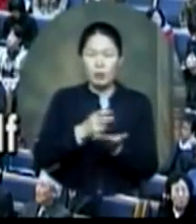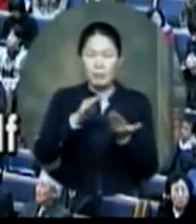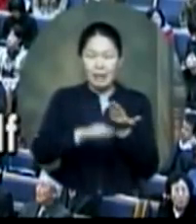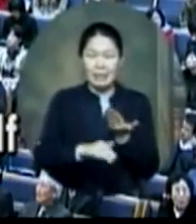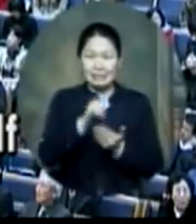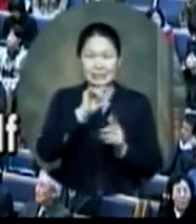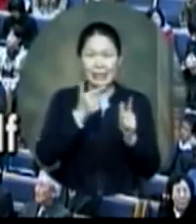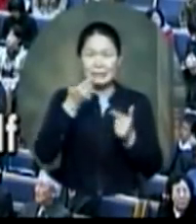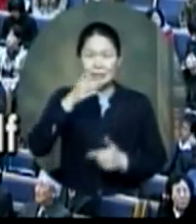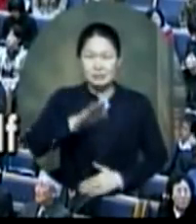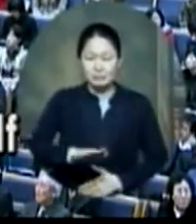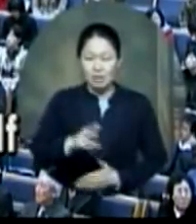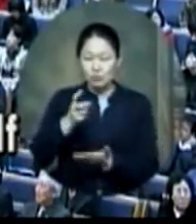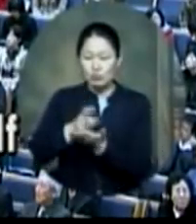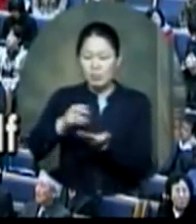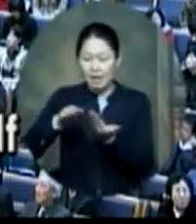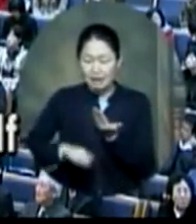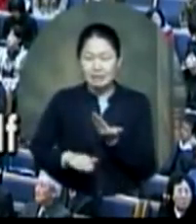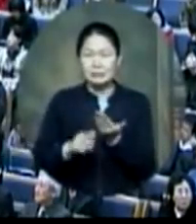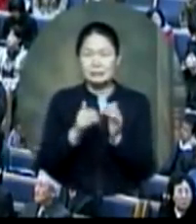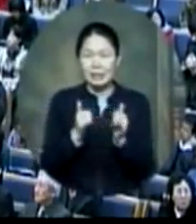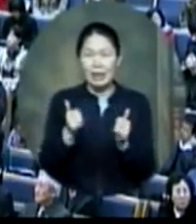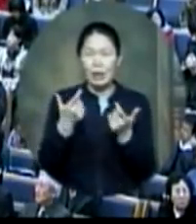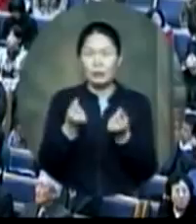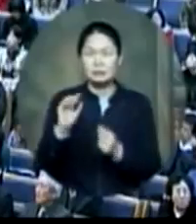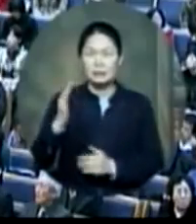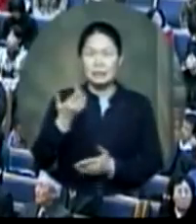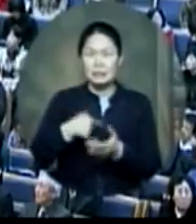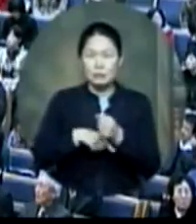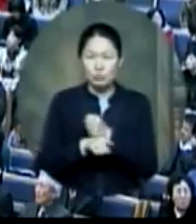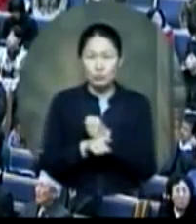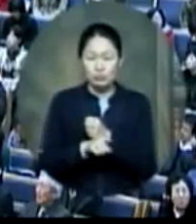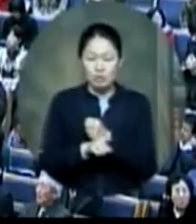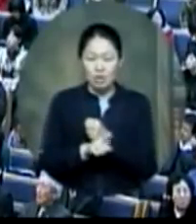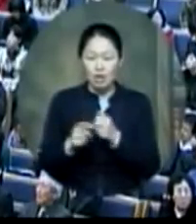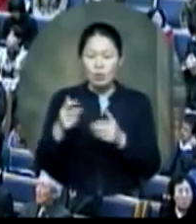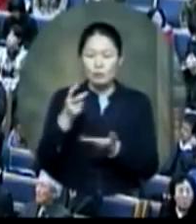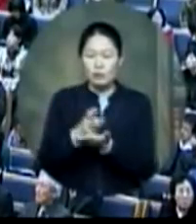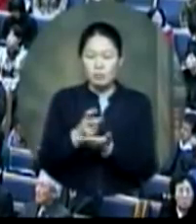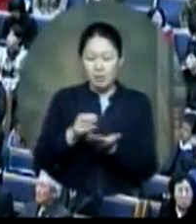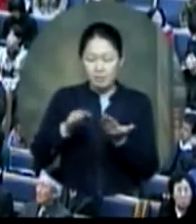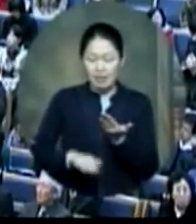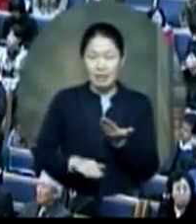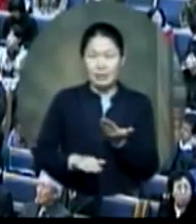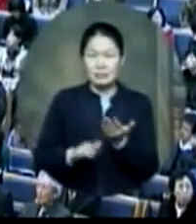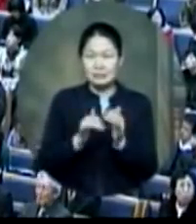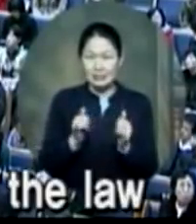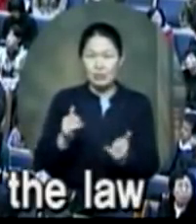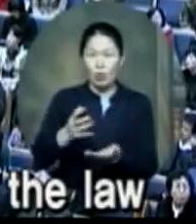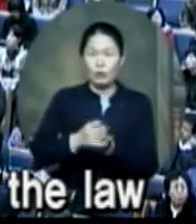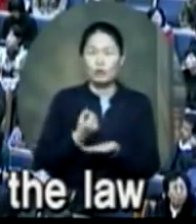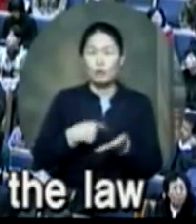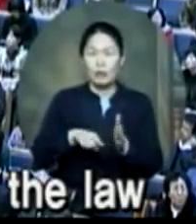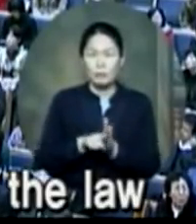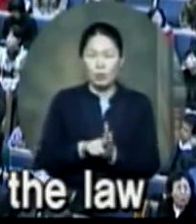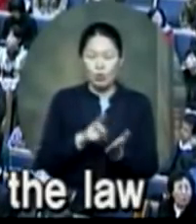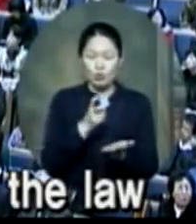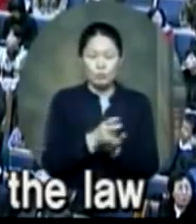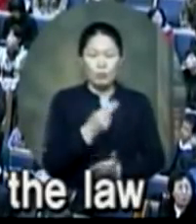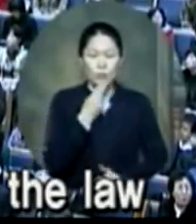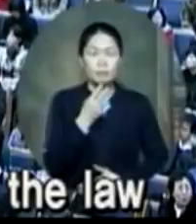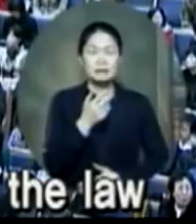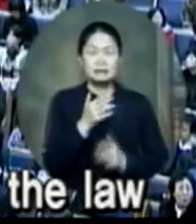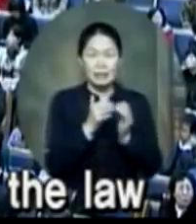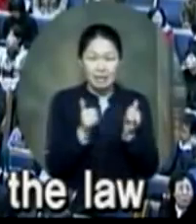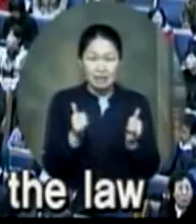아니하나 율법 아래에 있는 자 같이 된 것은 율법 아래에 있는 자들을 얻고자 함이요 율법 없는